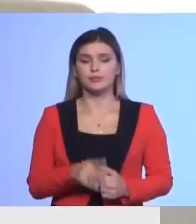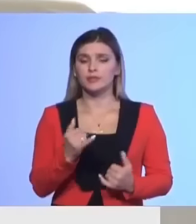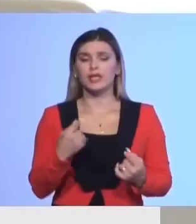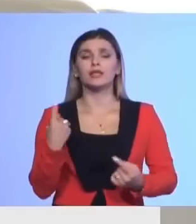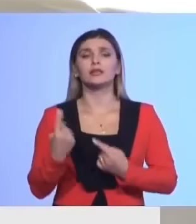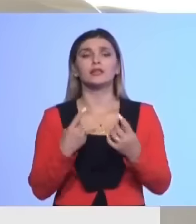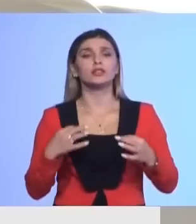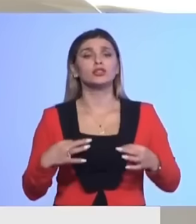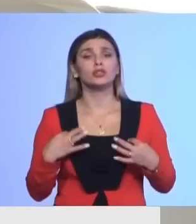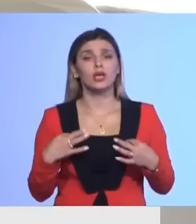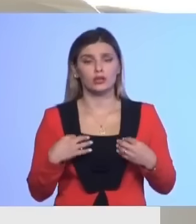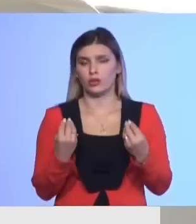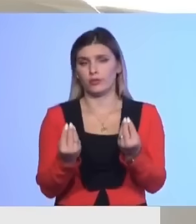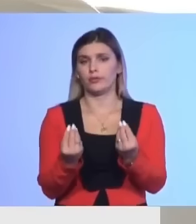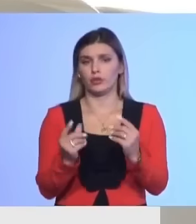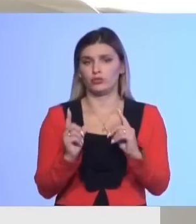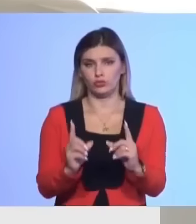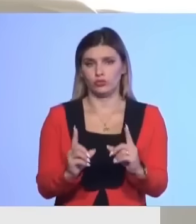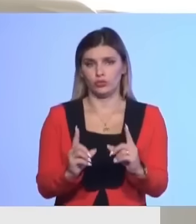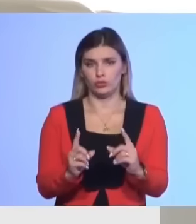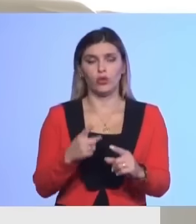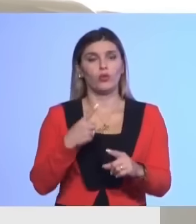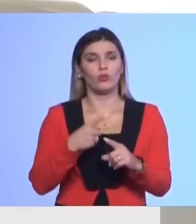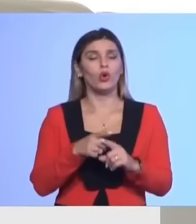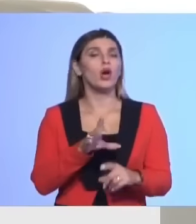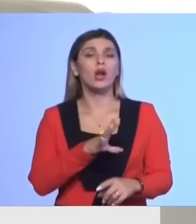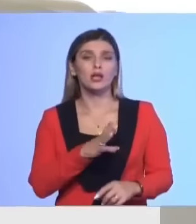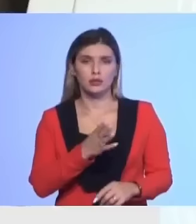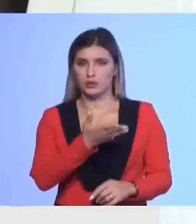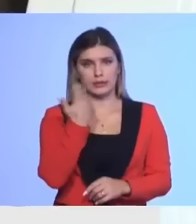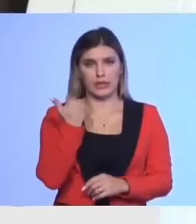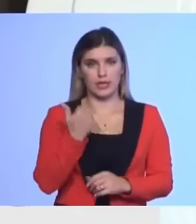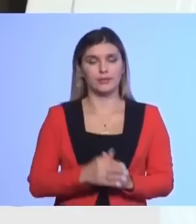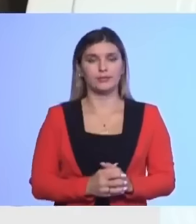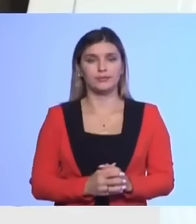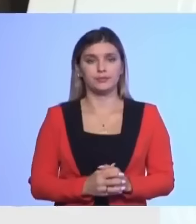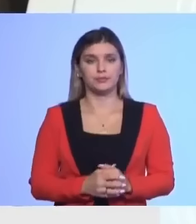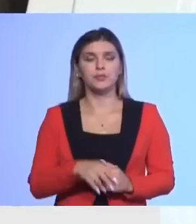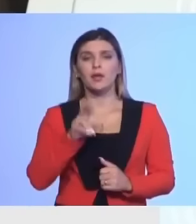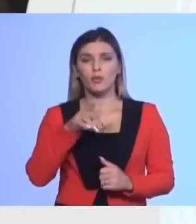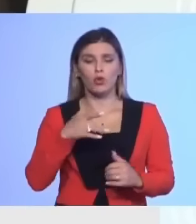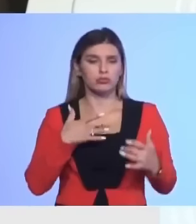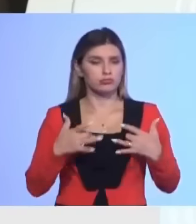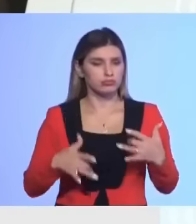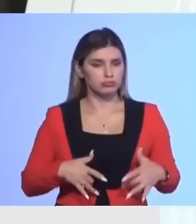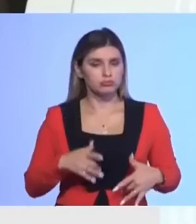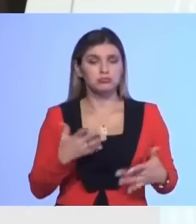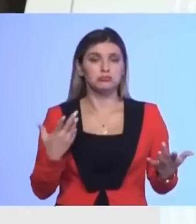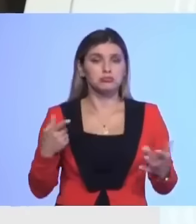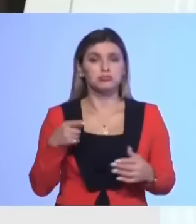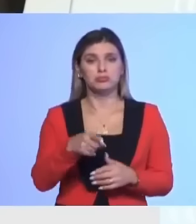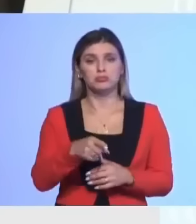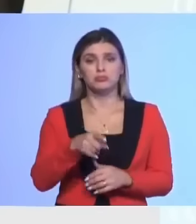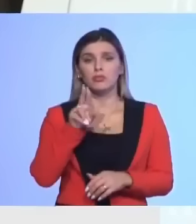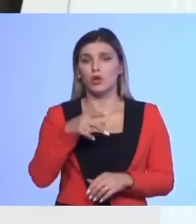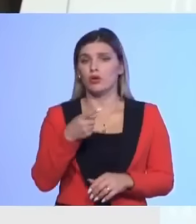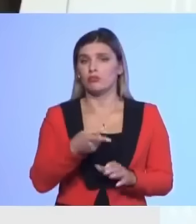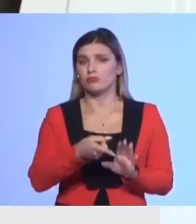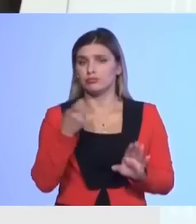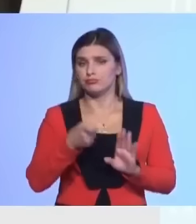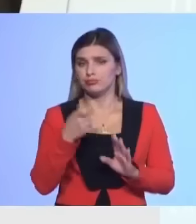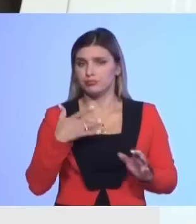saj shëndetësore është e qëndrueshme dhe jashtë rrezikut për jetë. Është me disa plagë shpuse, dyshohet jenë plagë me armë